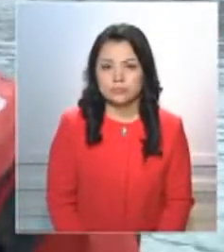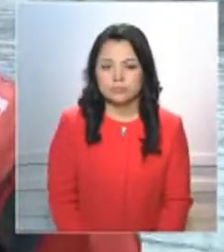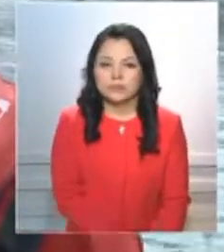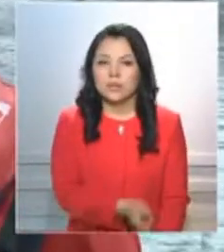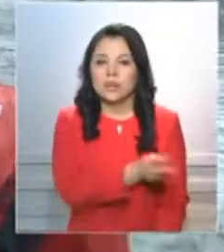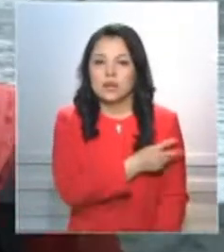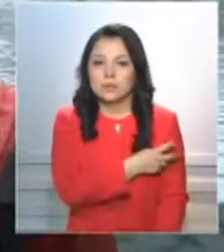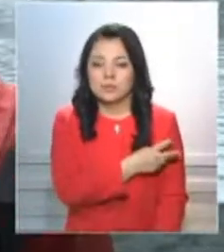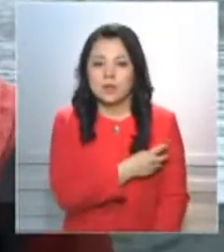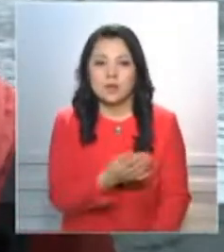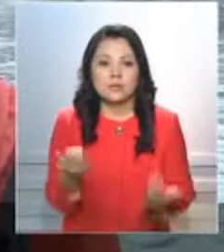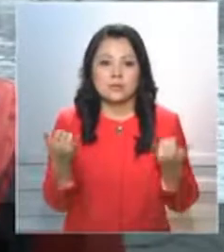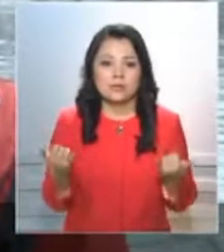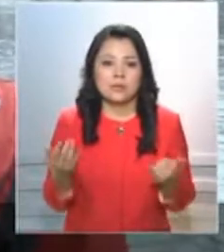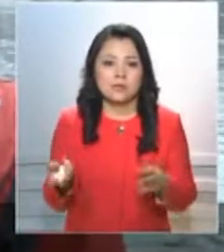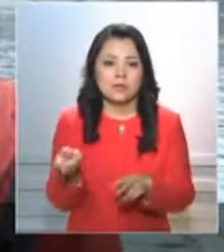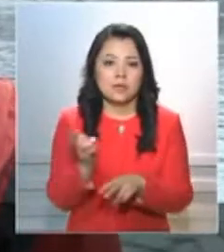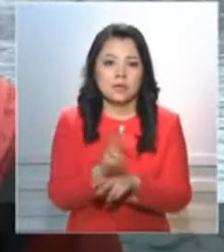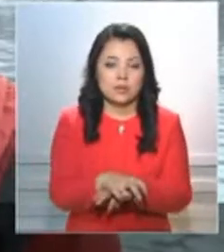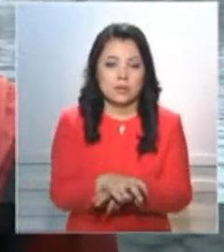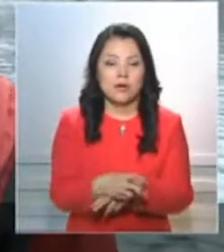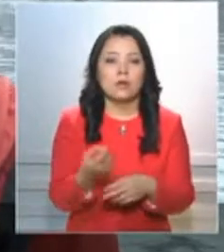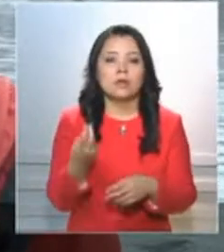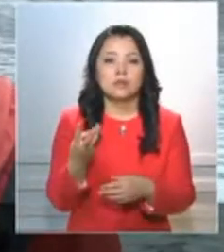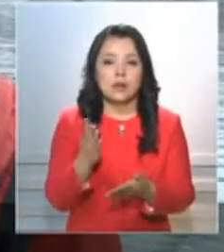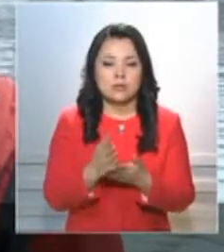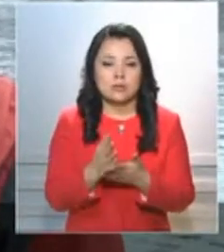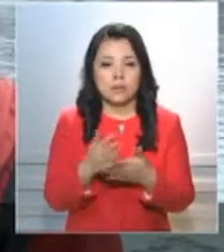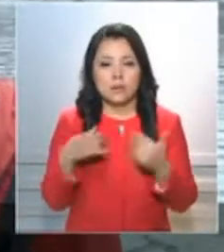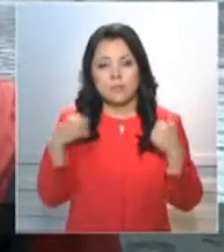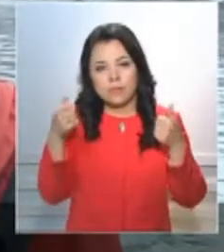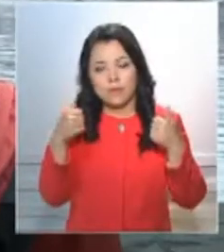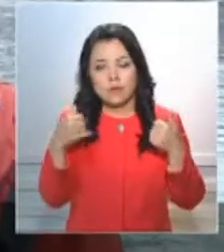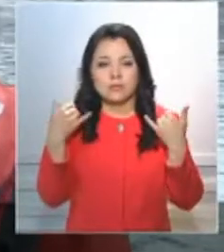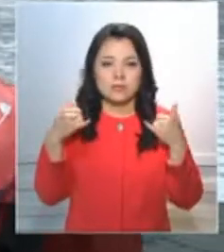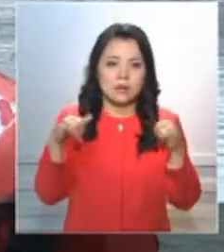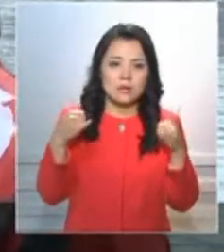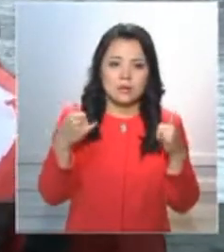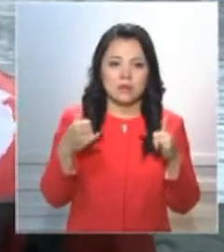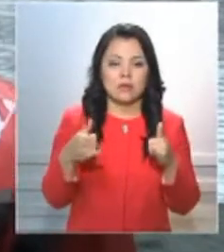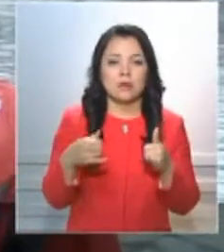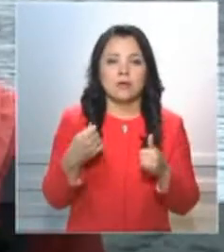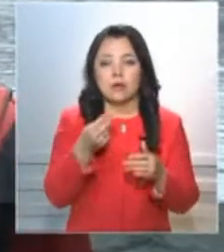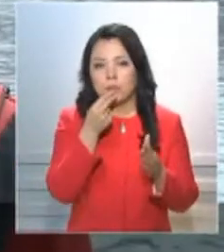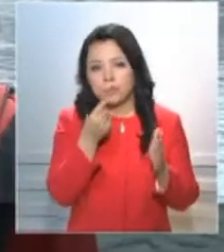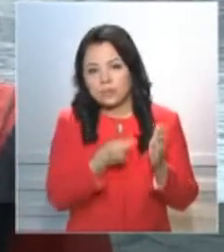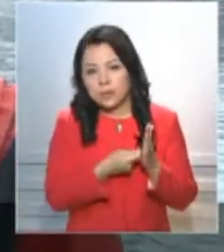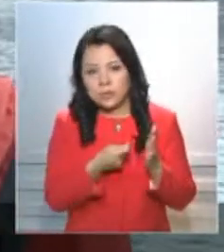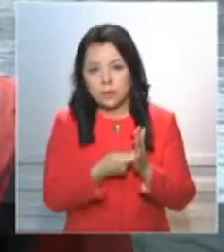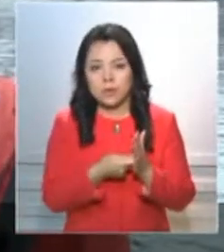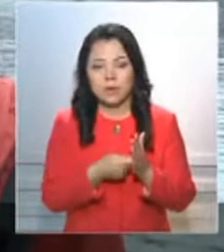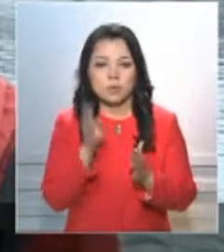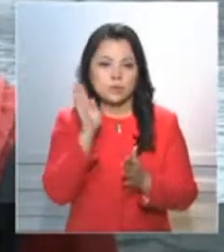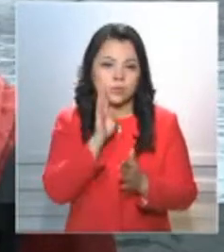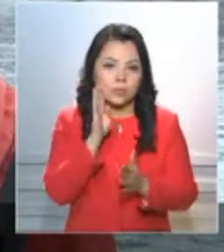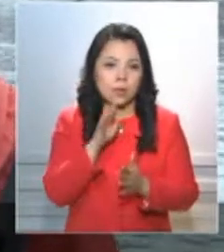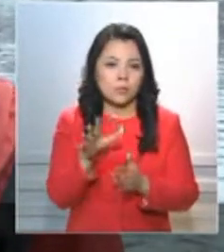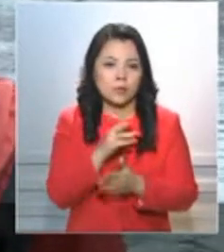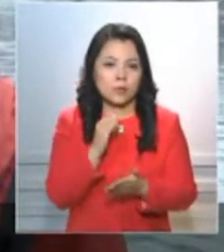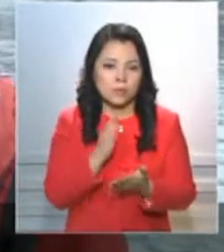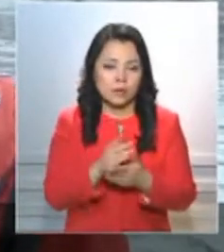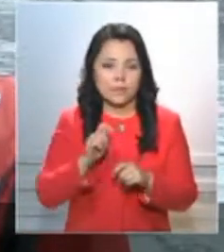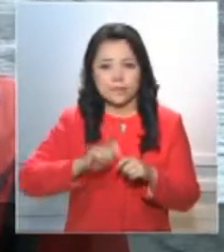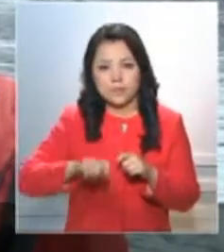санэпидемстанциямен бірге барып, малдың жағдайлары, қанша мал бар, халықта сулары, тамақтары бар ма, соны біліп келе жатырмыз. Жалпы